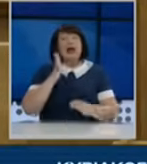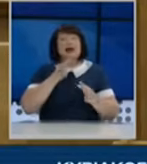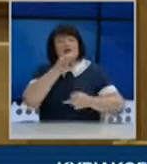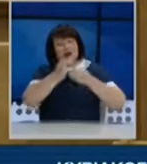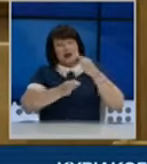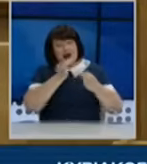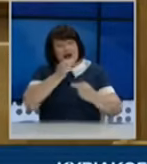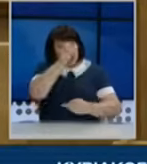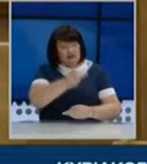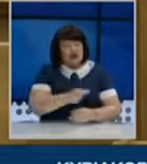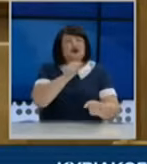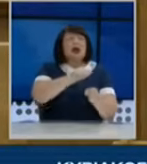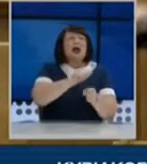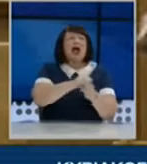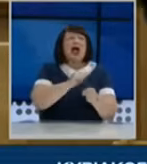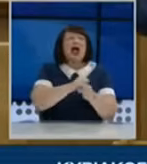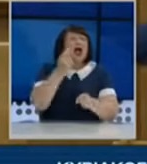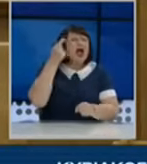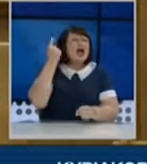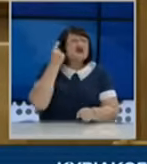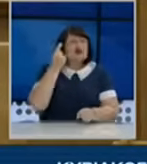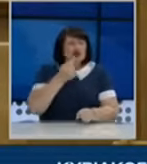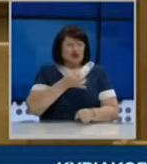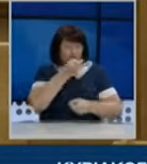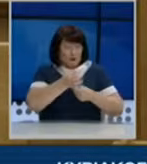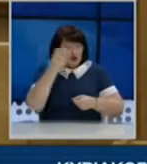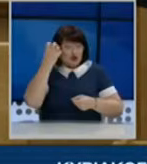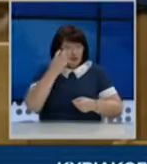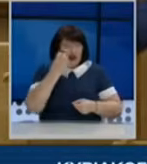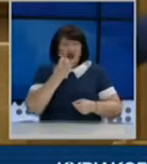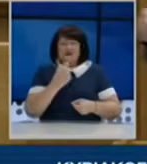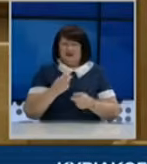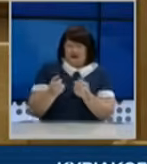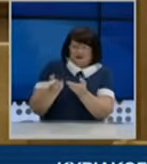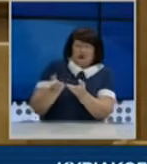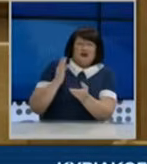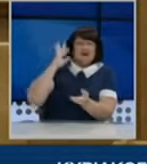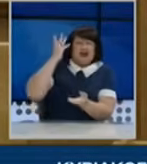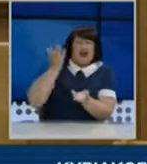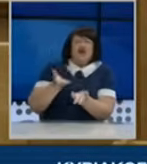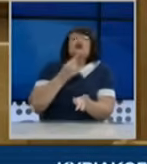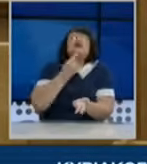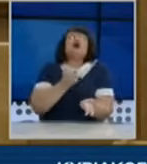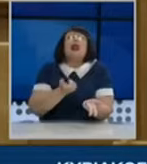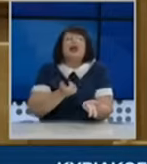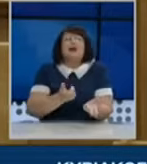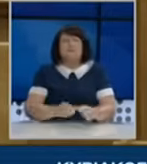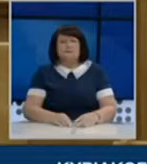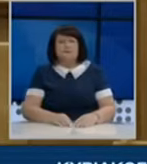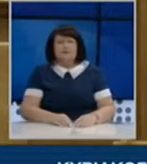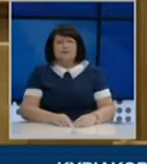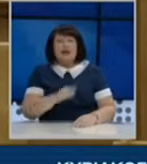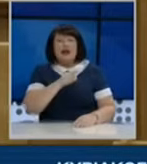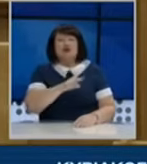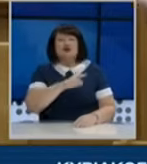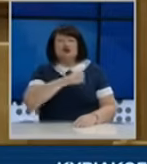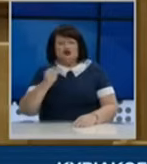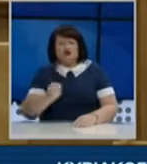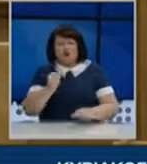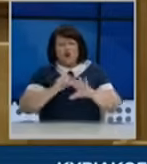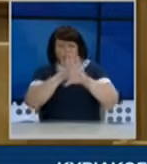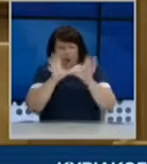σε έναν ανόητο θα σε περάσει για τρελό. Λοιπόν, αυτό έκανε ο Πρωθυπουργός. Και άρχισε τη φασίζουσα λογική.